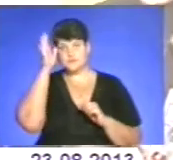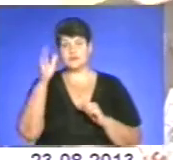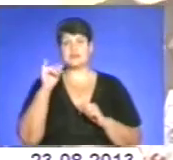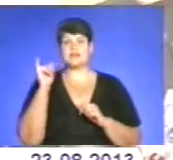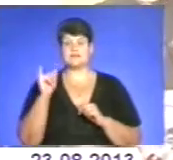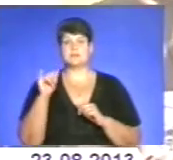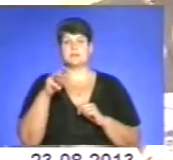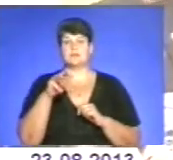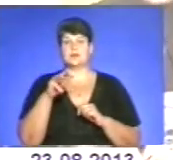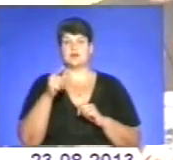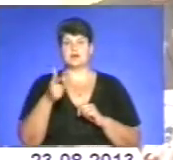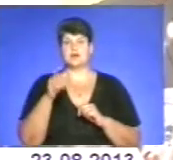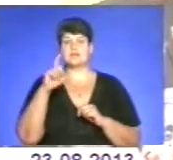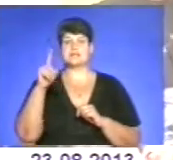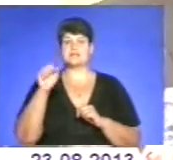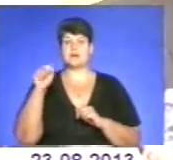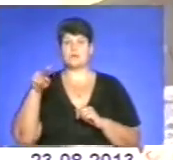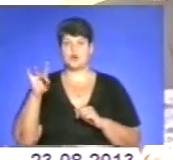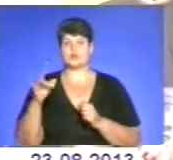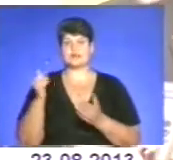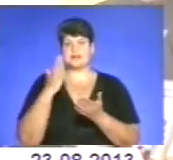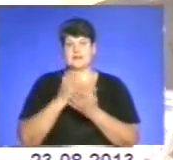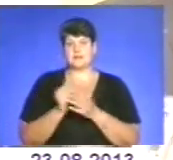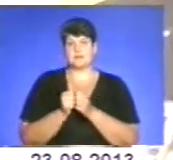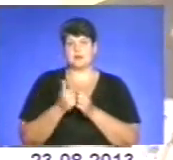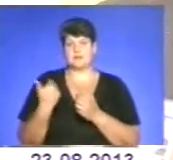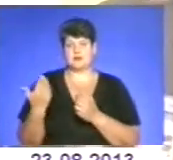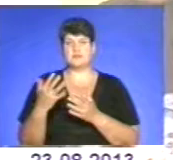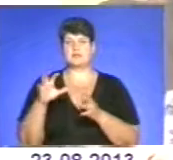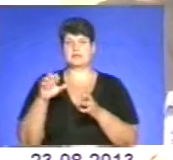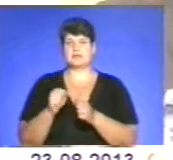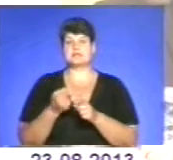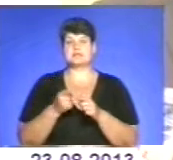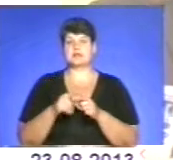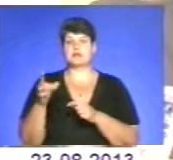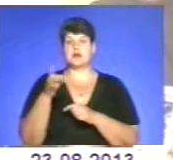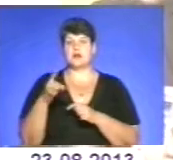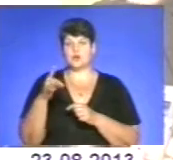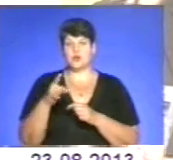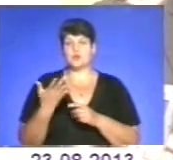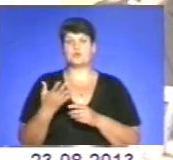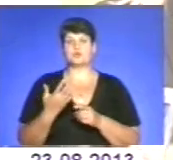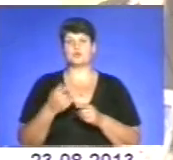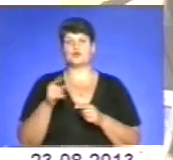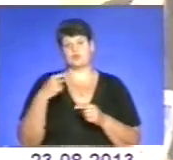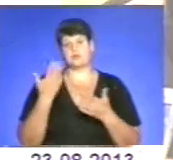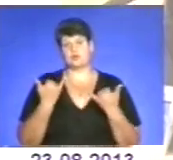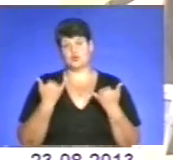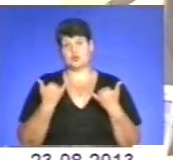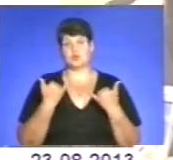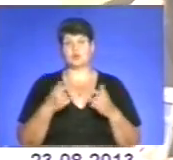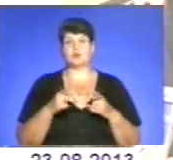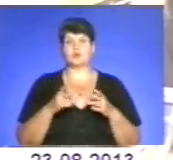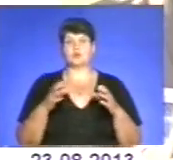Григорович знаходиться поряд зі мною, він тут закріплений за цим районом від влади області. Я думаю, що раз ми тут сьогодні